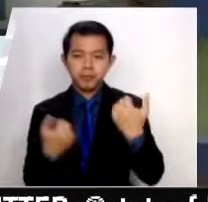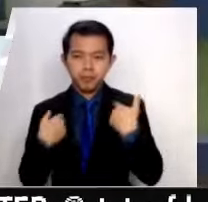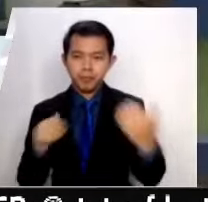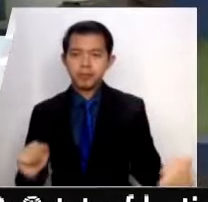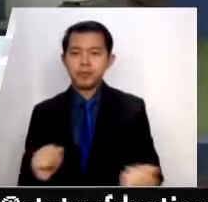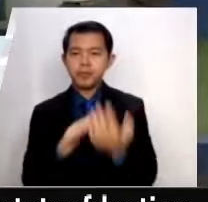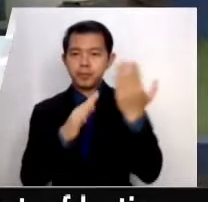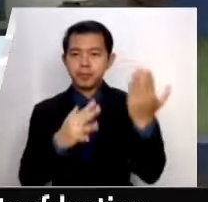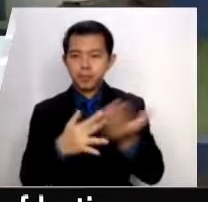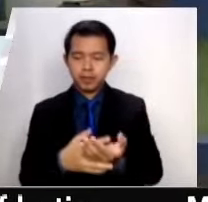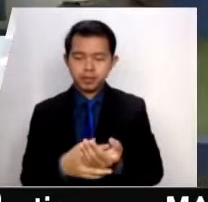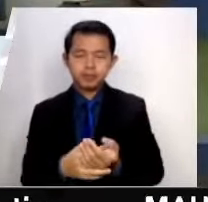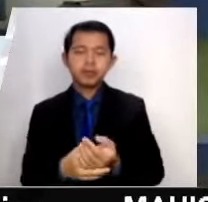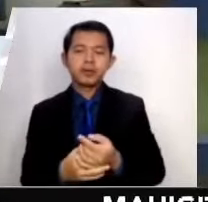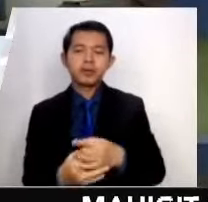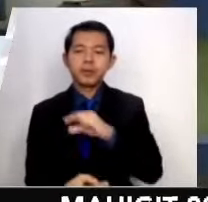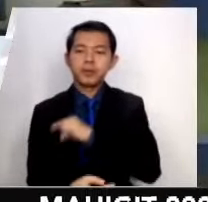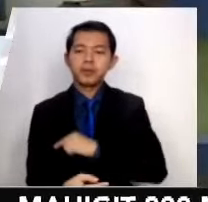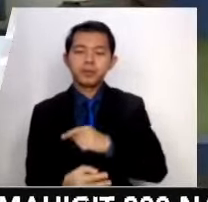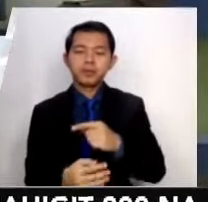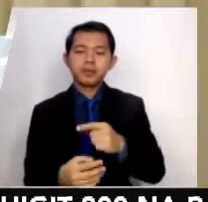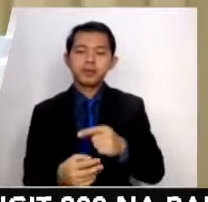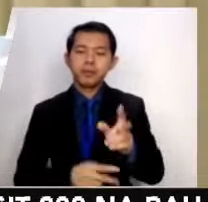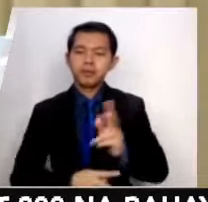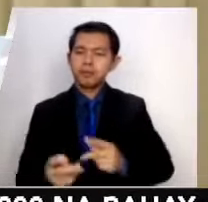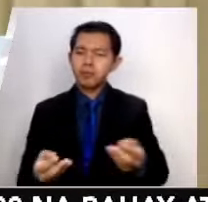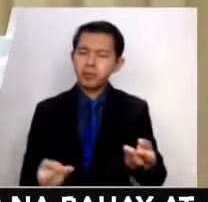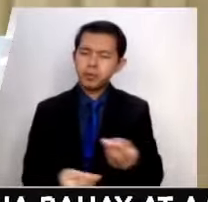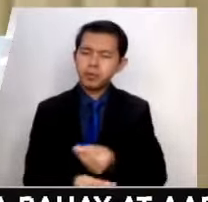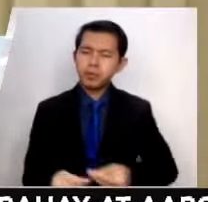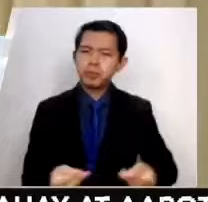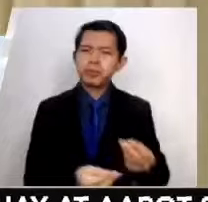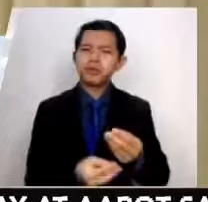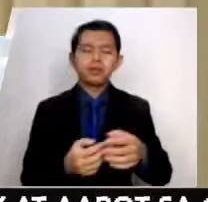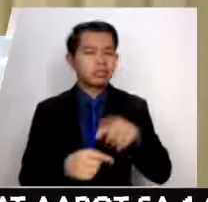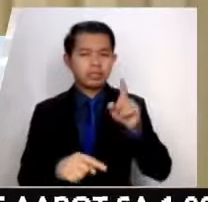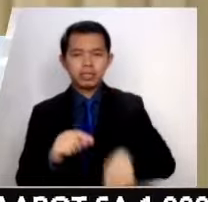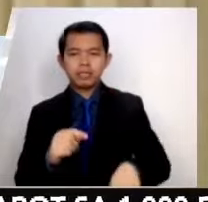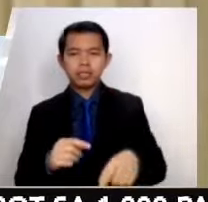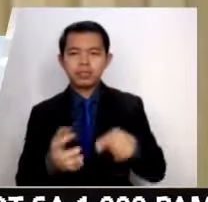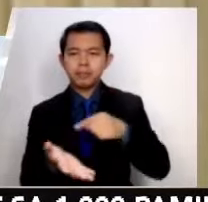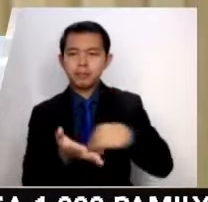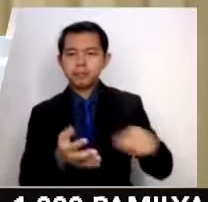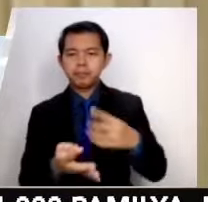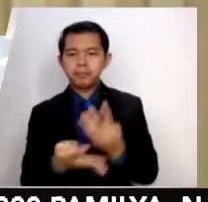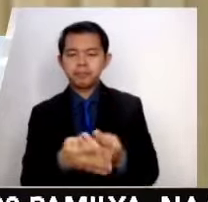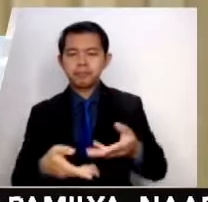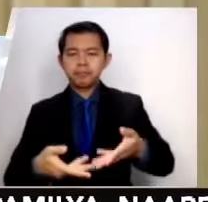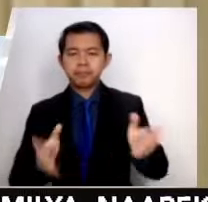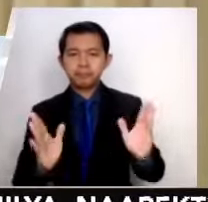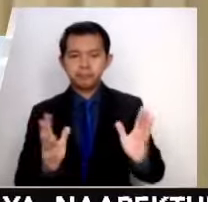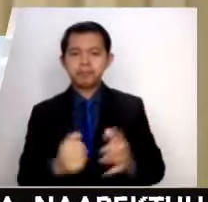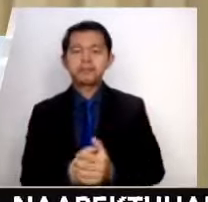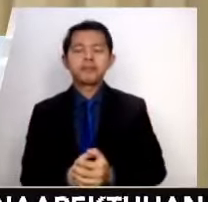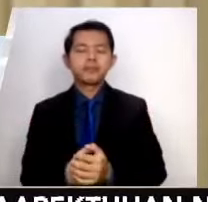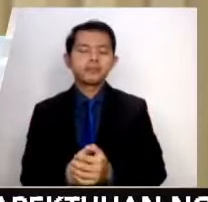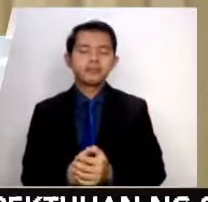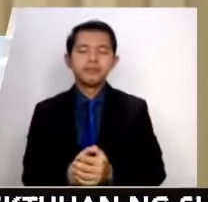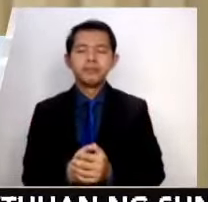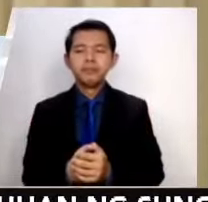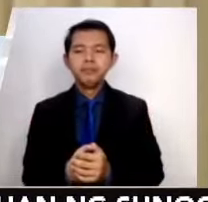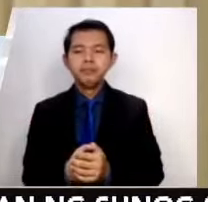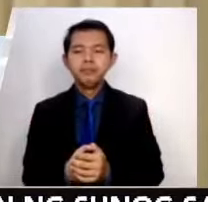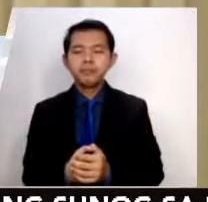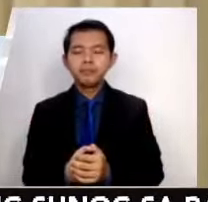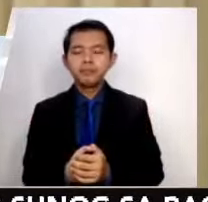human trafficking na hindi pwedeng piyansahan We don't want to run the ris na Ilipat po sila doon po sa Sa QC po